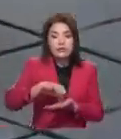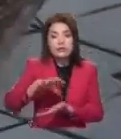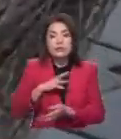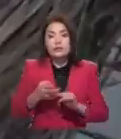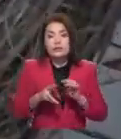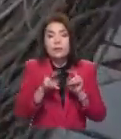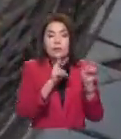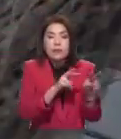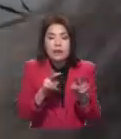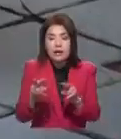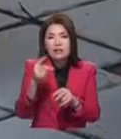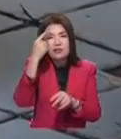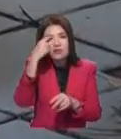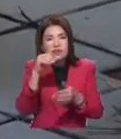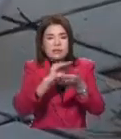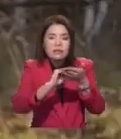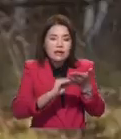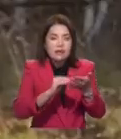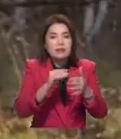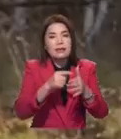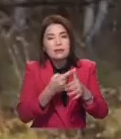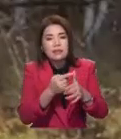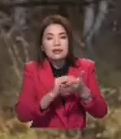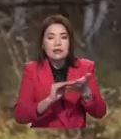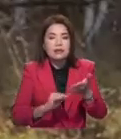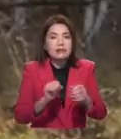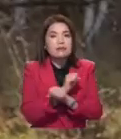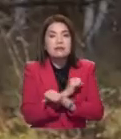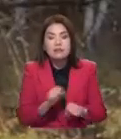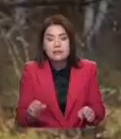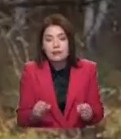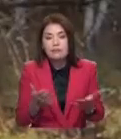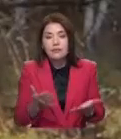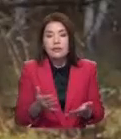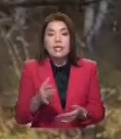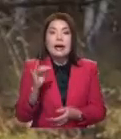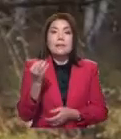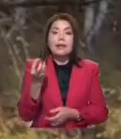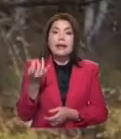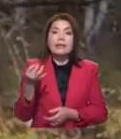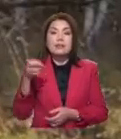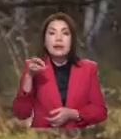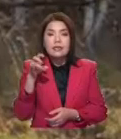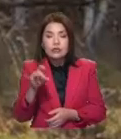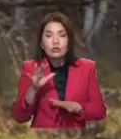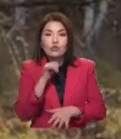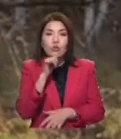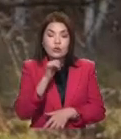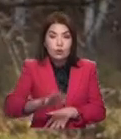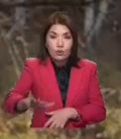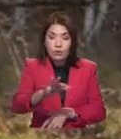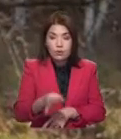күзетіледі, сондықтан бөгде жазу, вандализм белгілері жоқ. Ыбырай Алтынсарин кесенесі бұл тек қана Қостанай облысына емес,